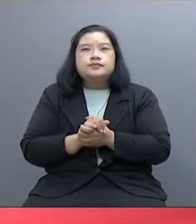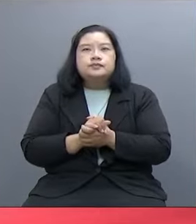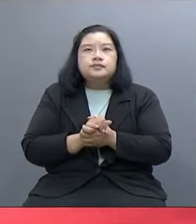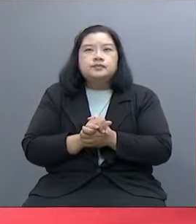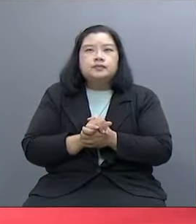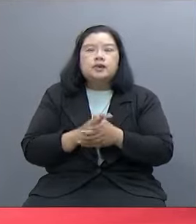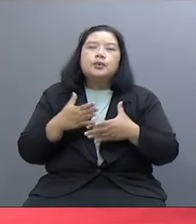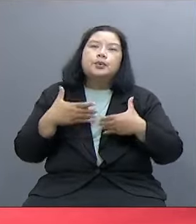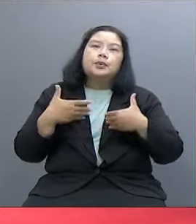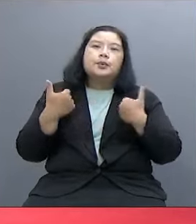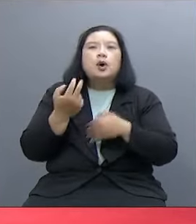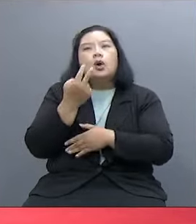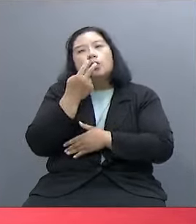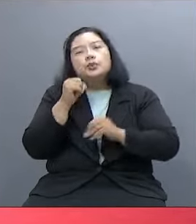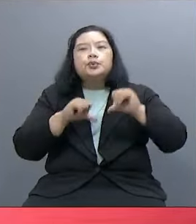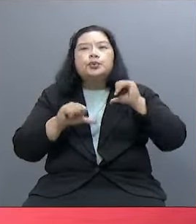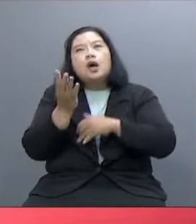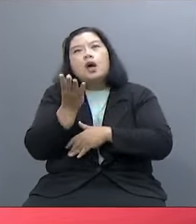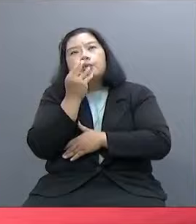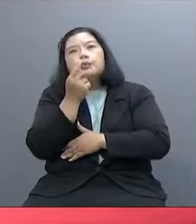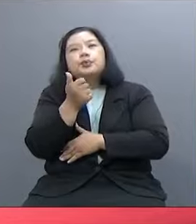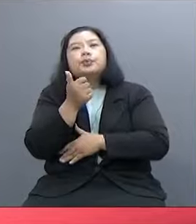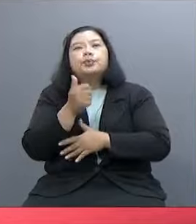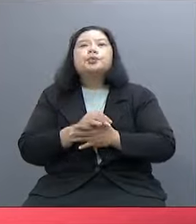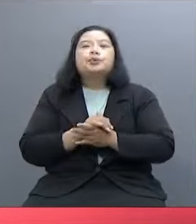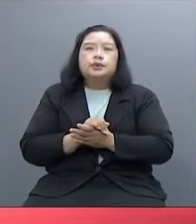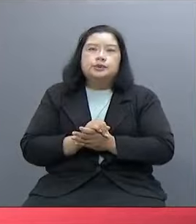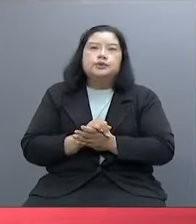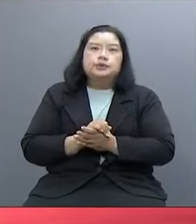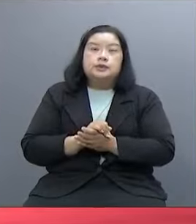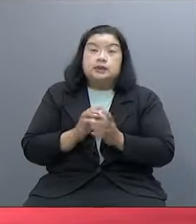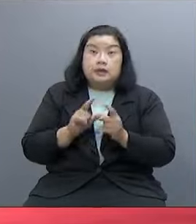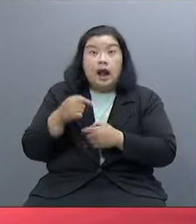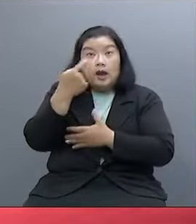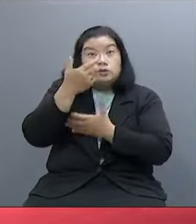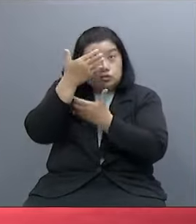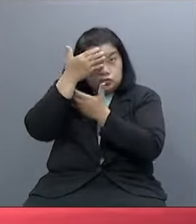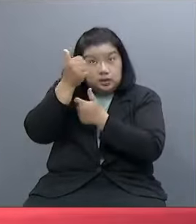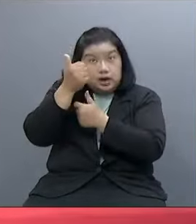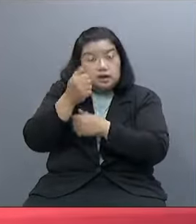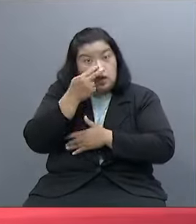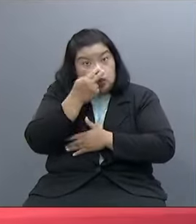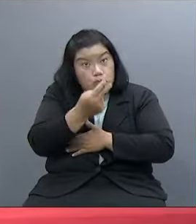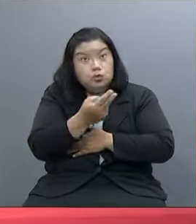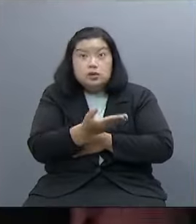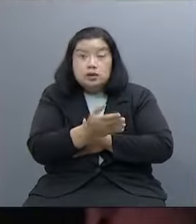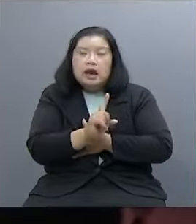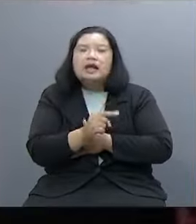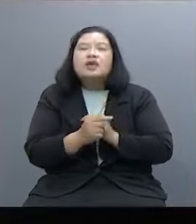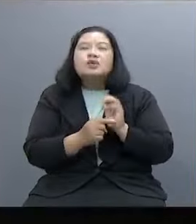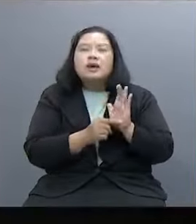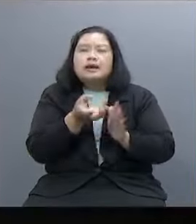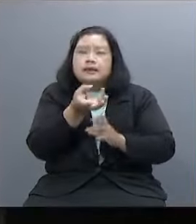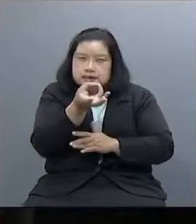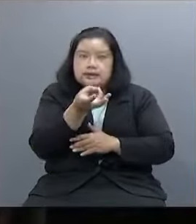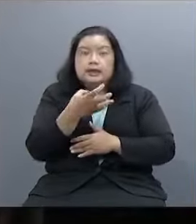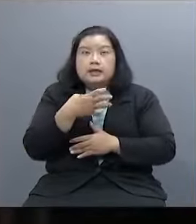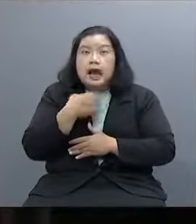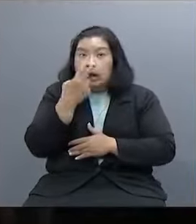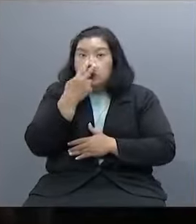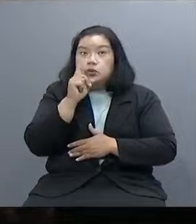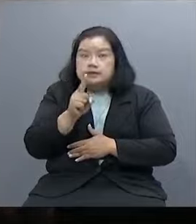ฟังการแสดงของเราแบบนี้นั่นเองนะคะแต ่ ถ้าเกิดใครสนใจนี่เป็นแค่น้ำจิ้มเท่านั้นนะคะ ใช่ ถ้าอยากจะรับชมง